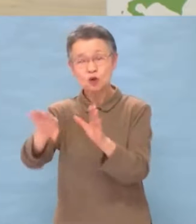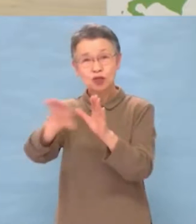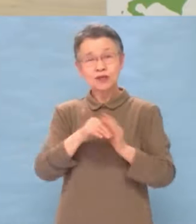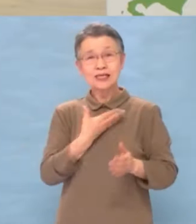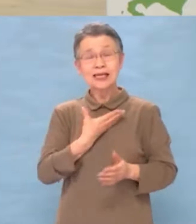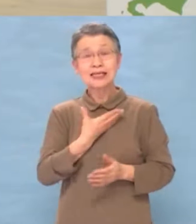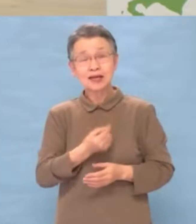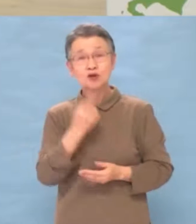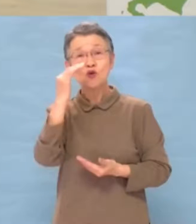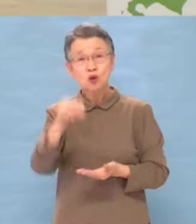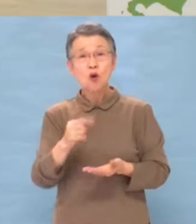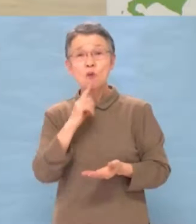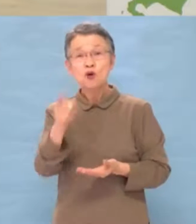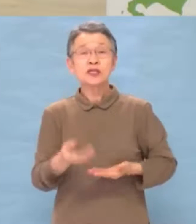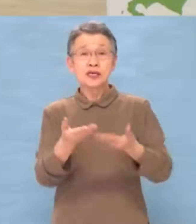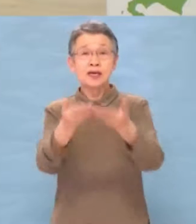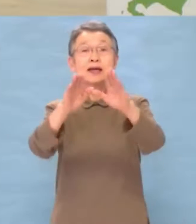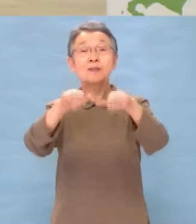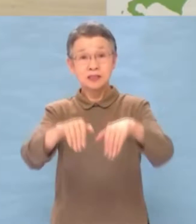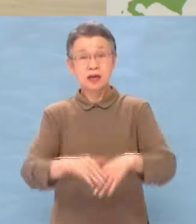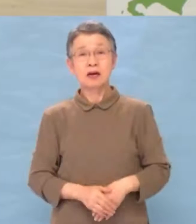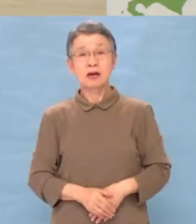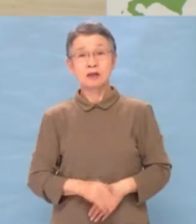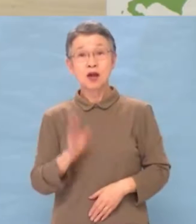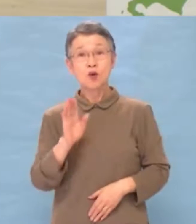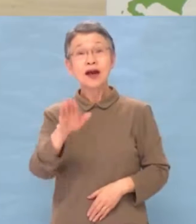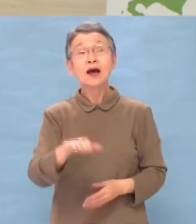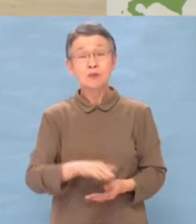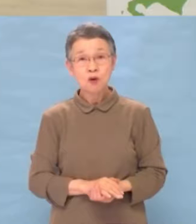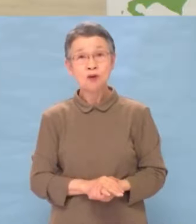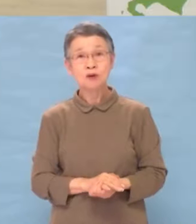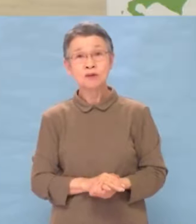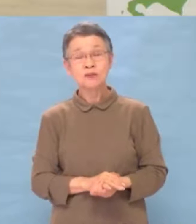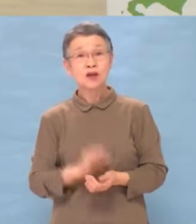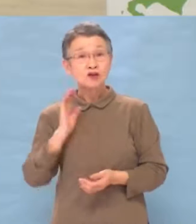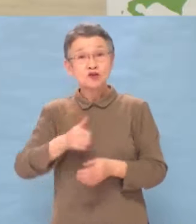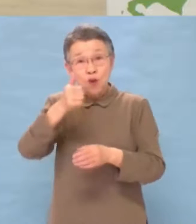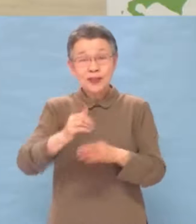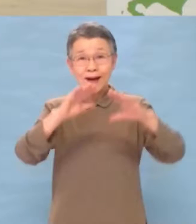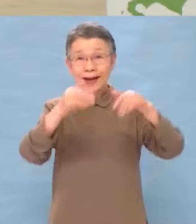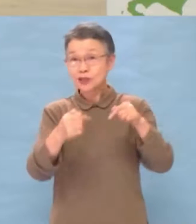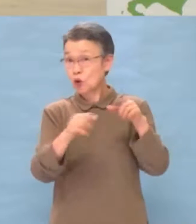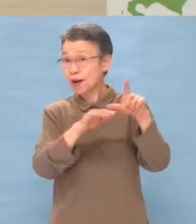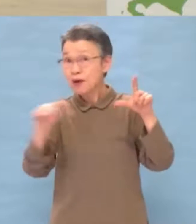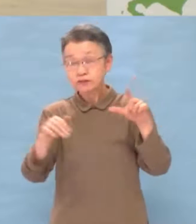たいというようなことを申し上げたところでありまして、これからも首脳あるいは外相レベ